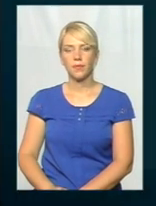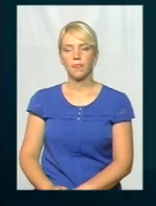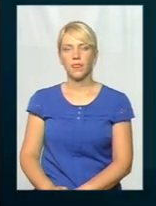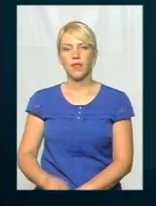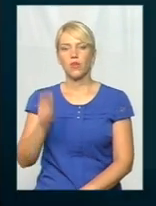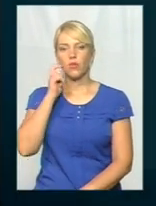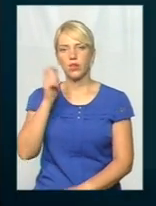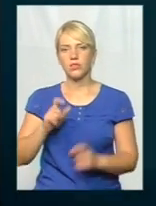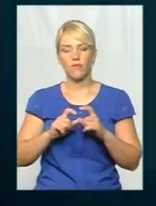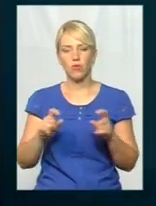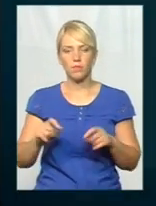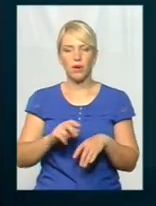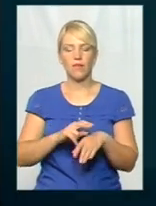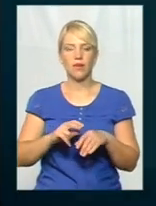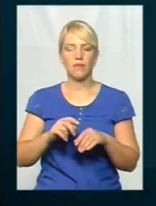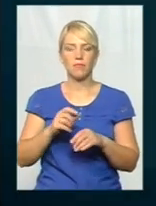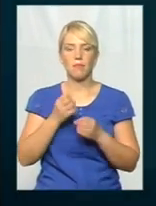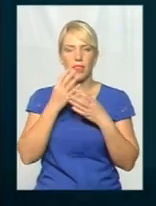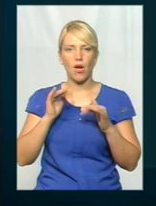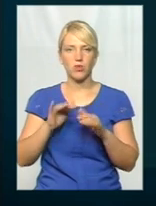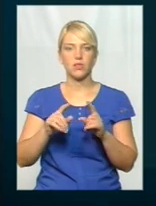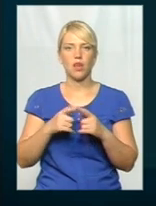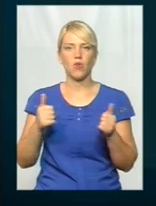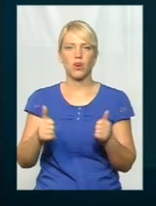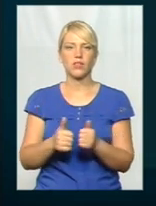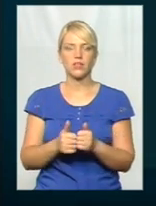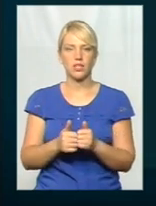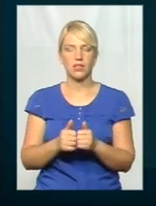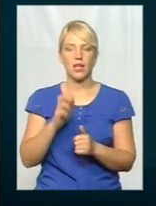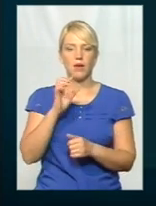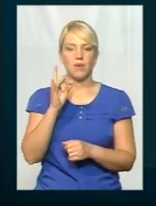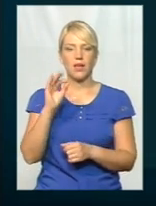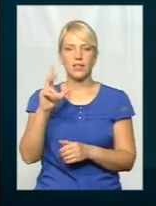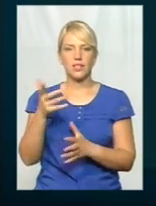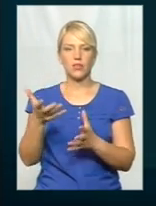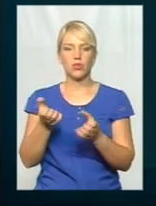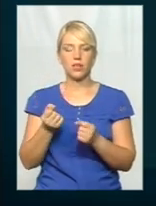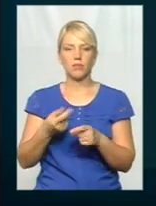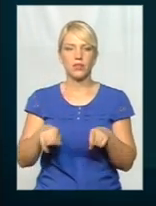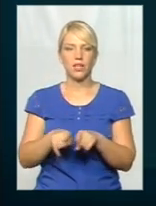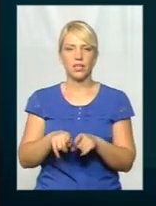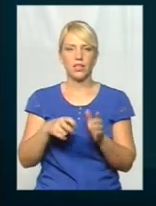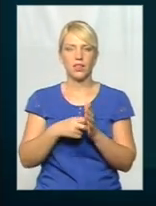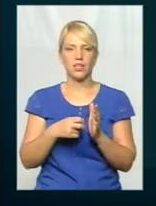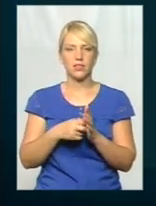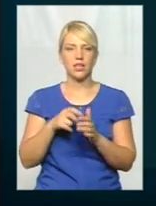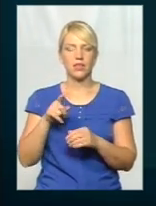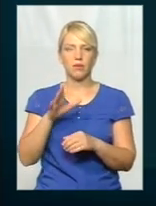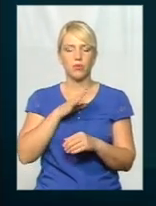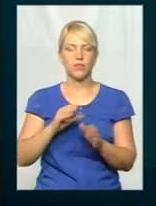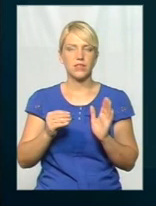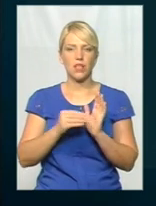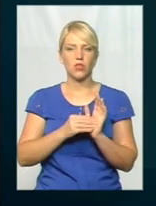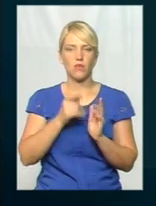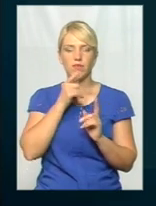Український фонд правоохоронних органів, благодійна організація, і в березні місяці отримали такий лист. Там були встановлені терміни, в